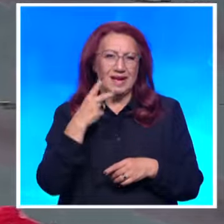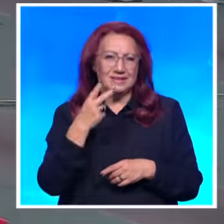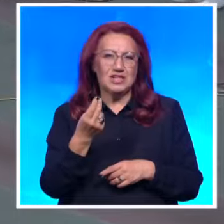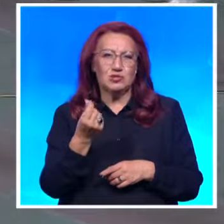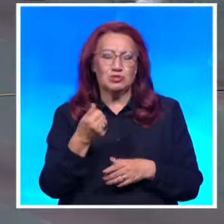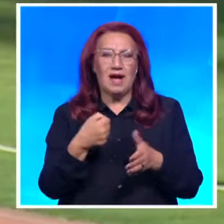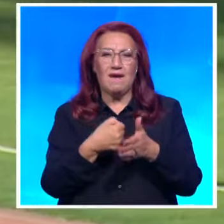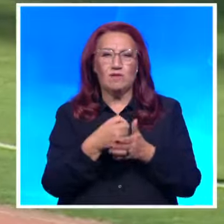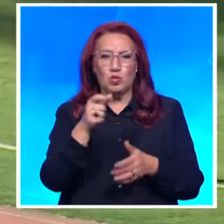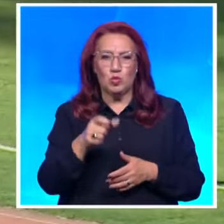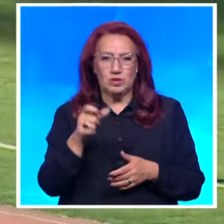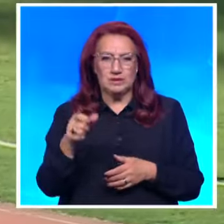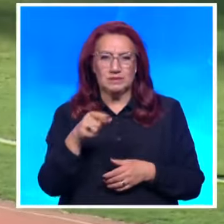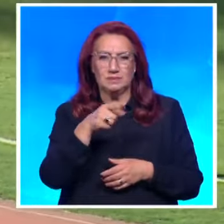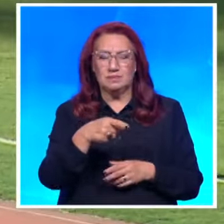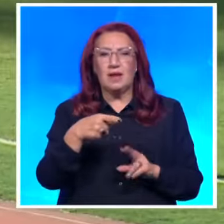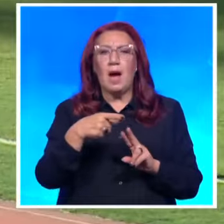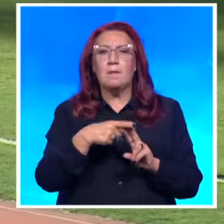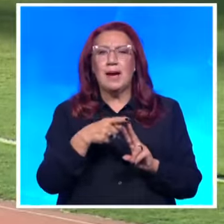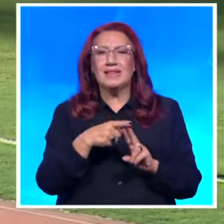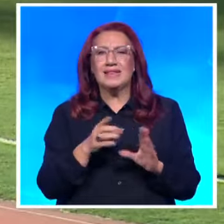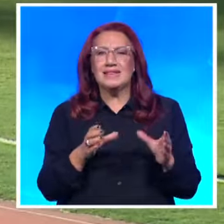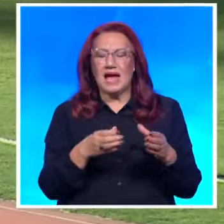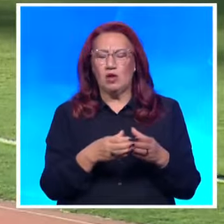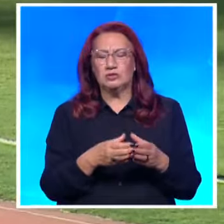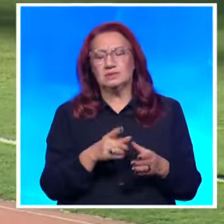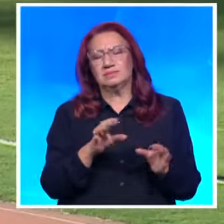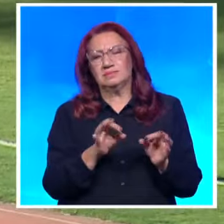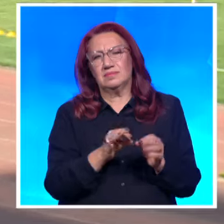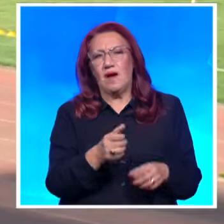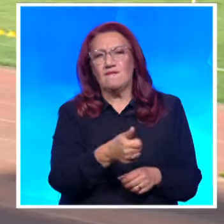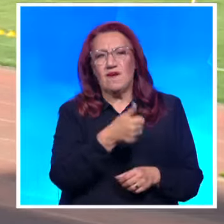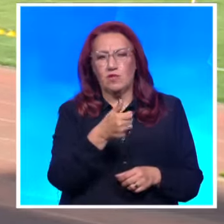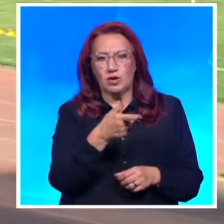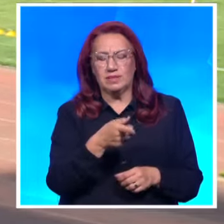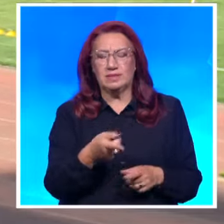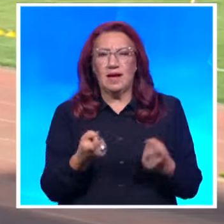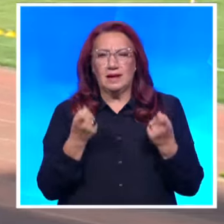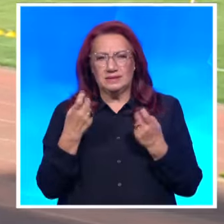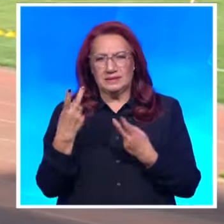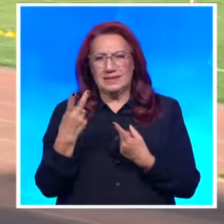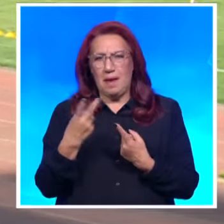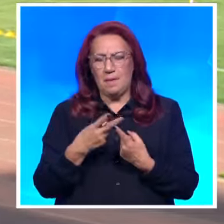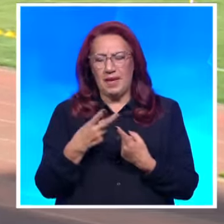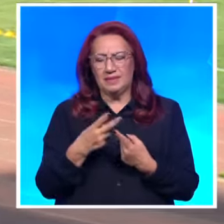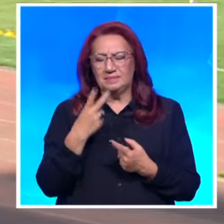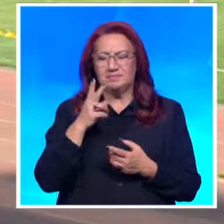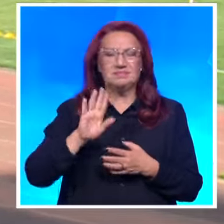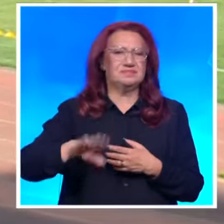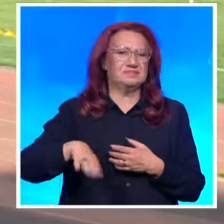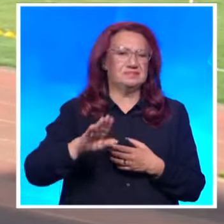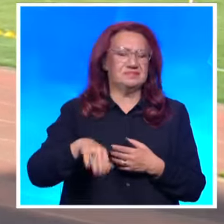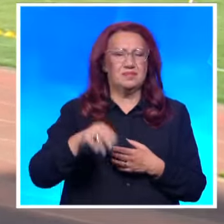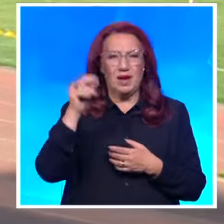и изглежда, че Панатинаикос е считан за абсолютен фаворит. Гръцките медии категорично показаха едно снисхождение към българския тим, като многократно говорят